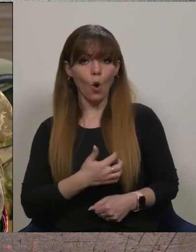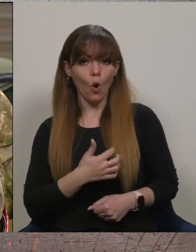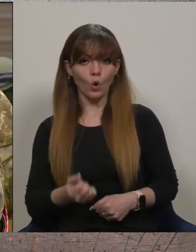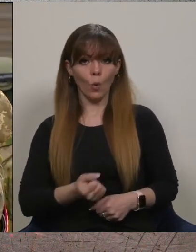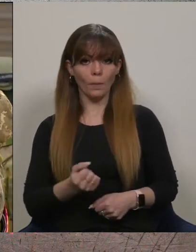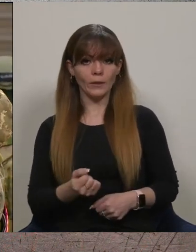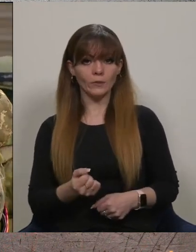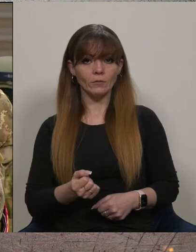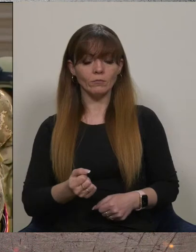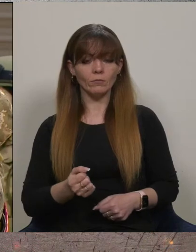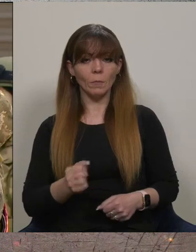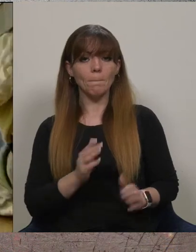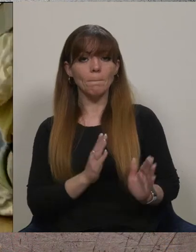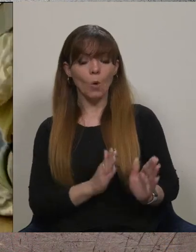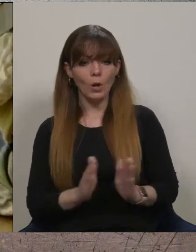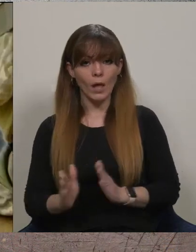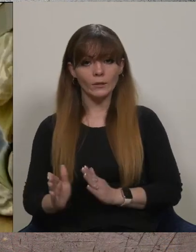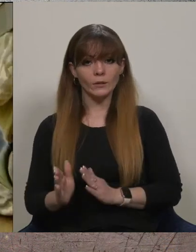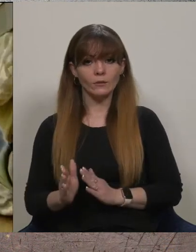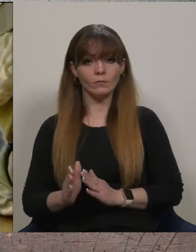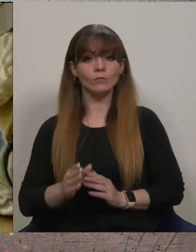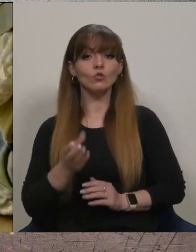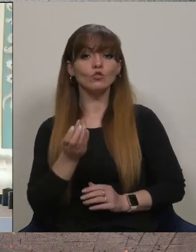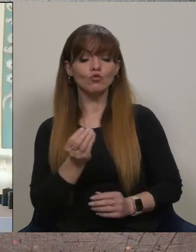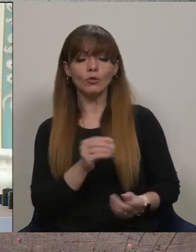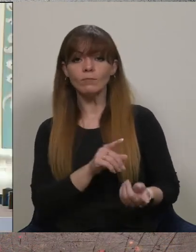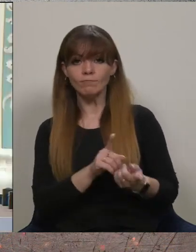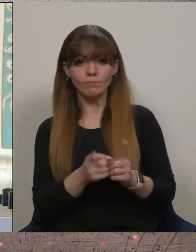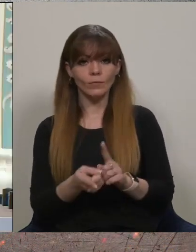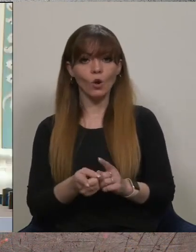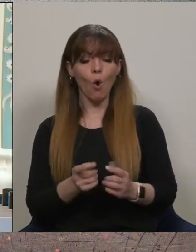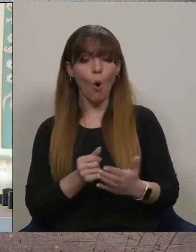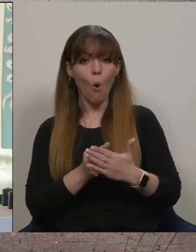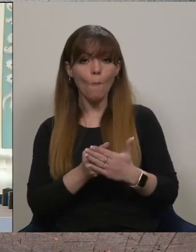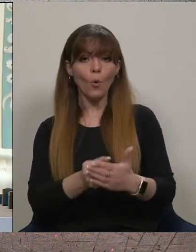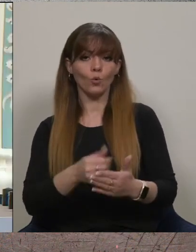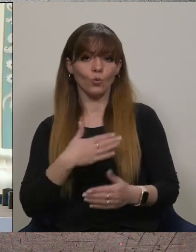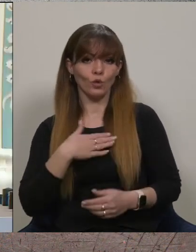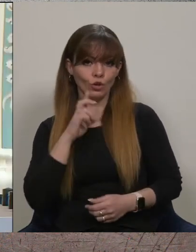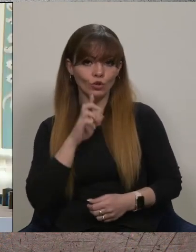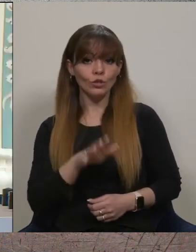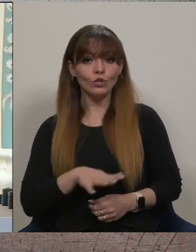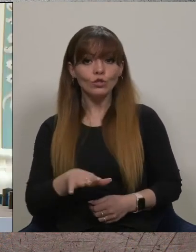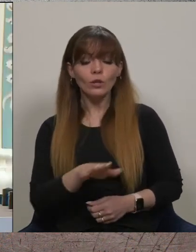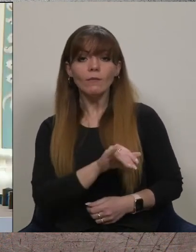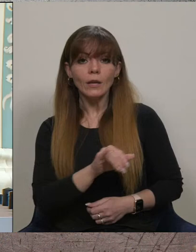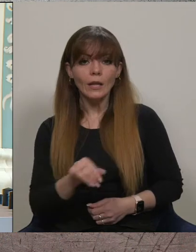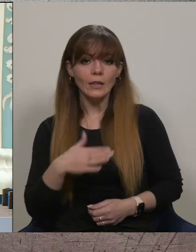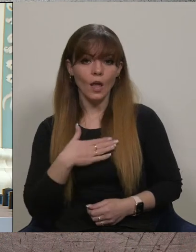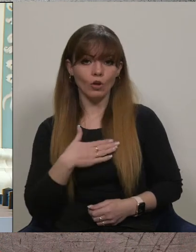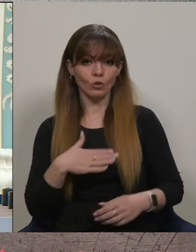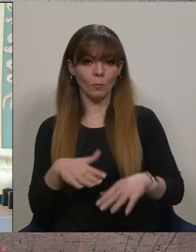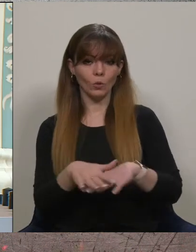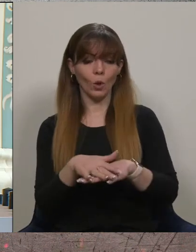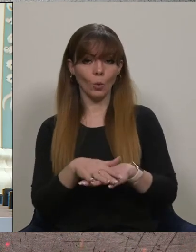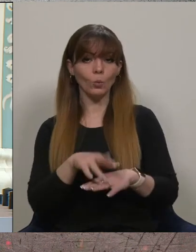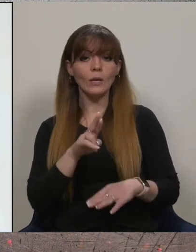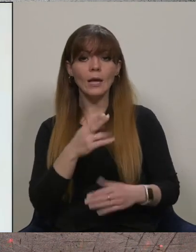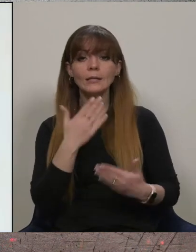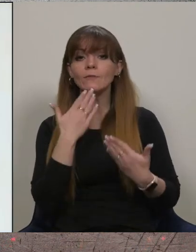хоробрість, порядність ще стануть опорою нашій державі і нашому народу. Я